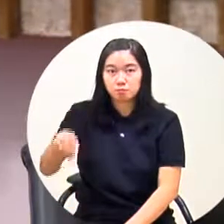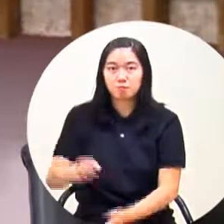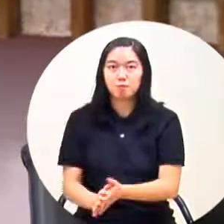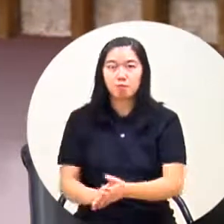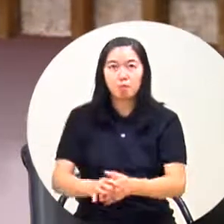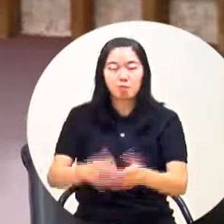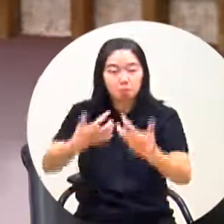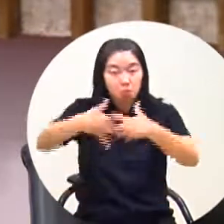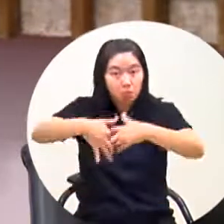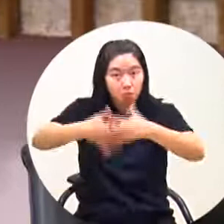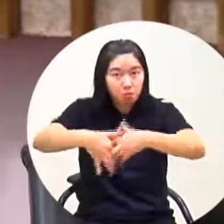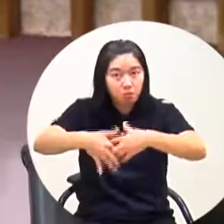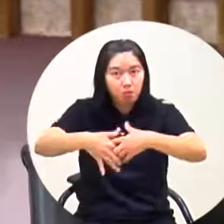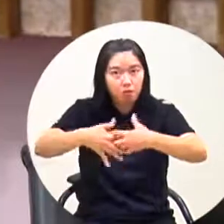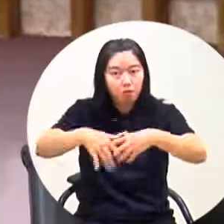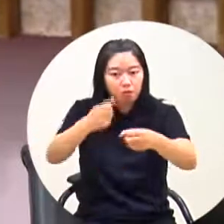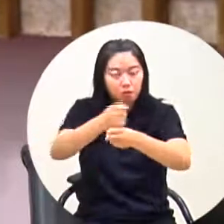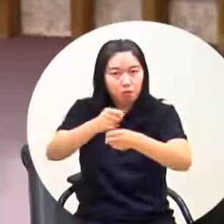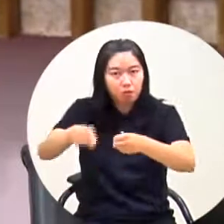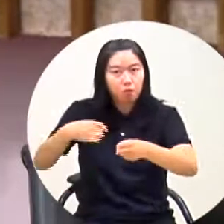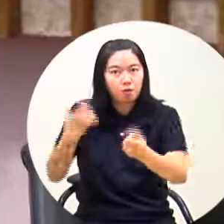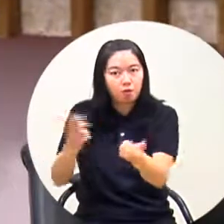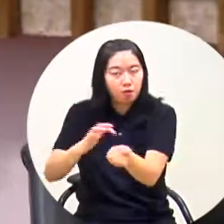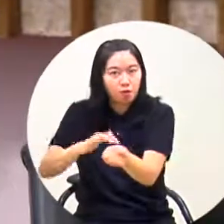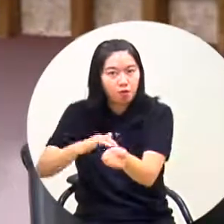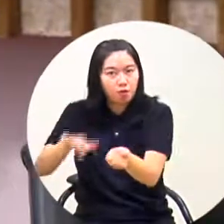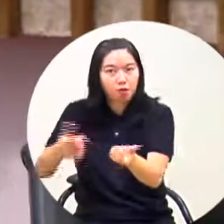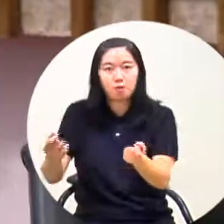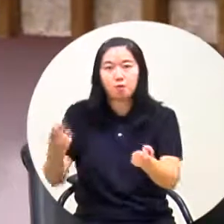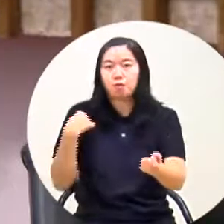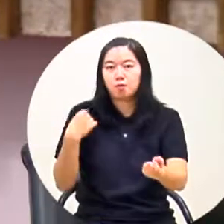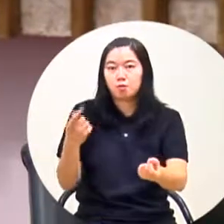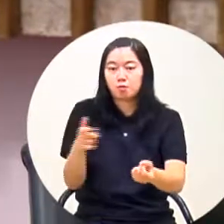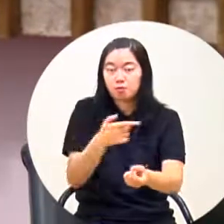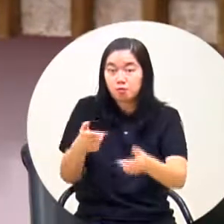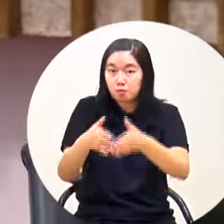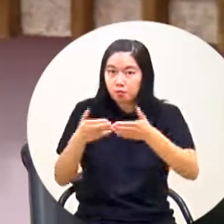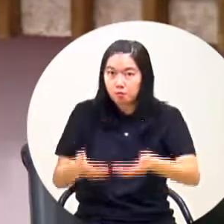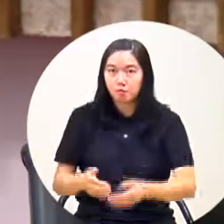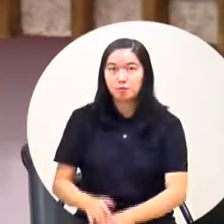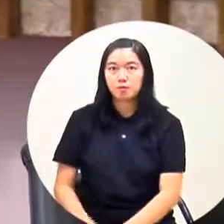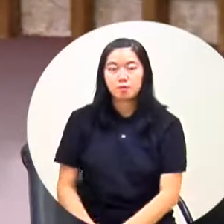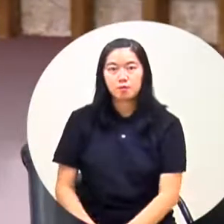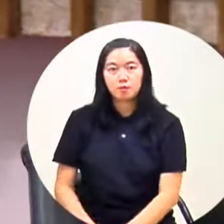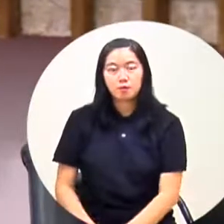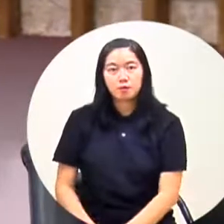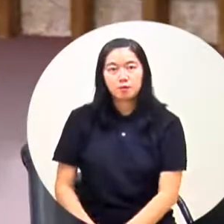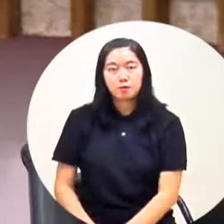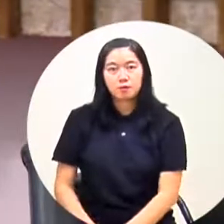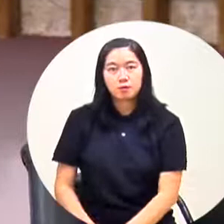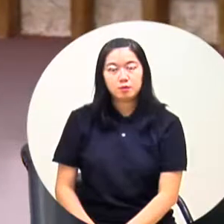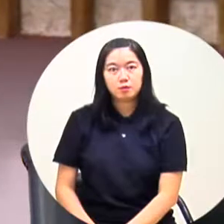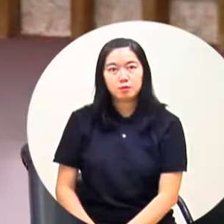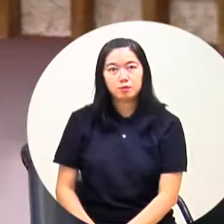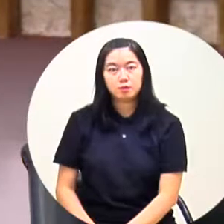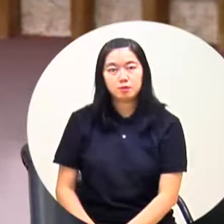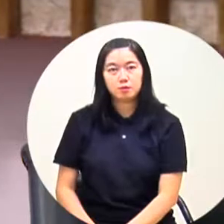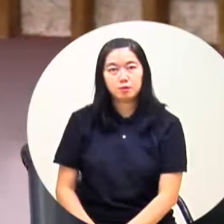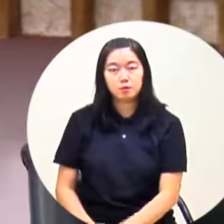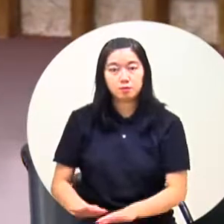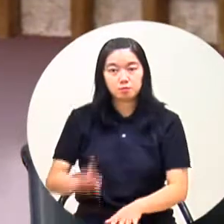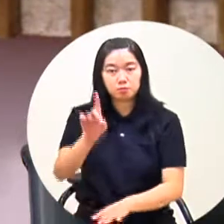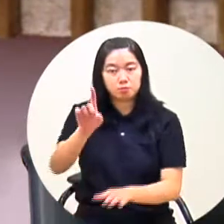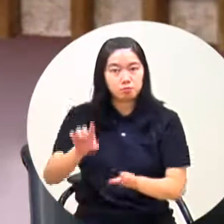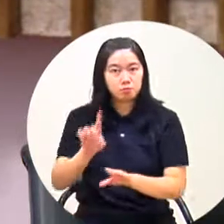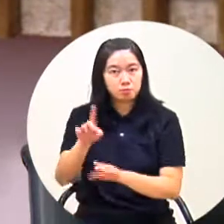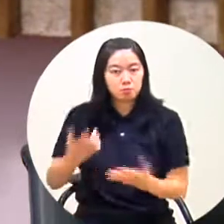是我感觉讲安尼医疗部分呢，也特别较重要啦吼。会使讲按即摆一路医修了后，